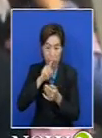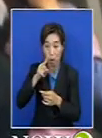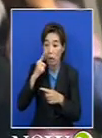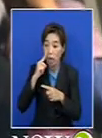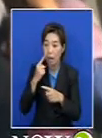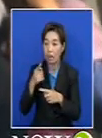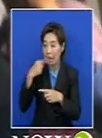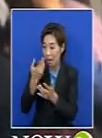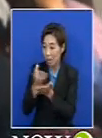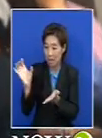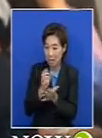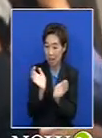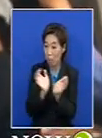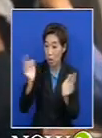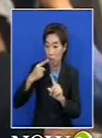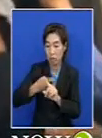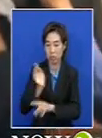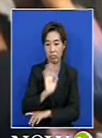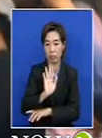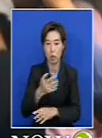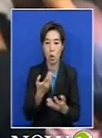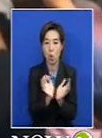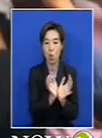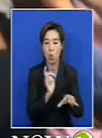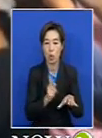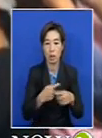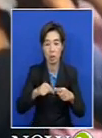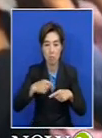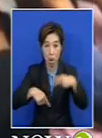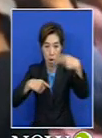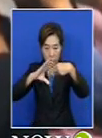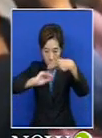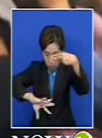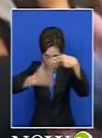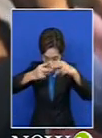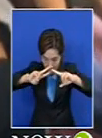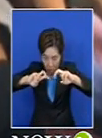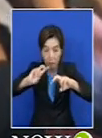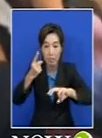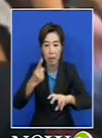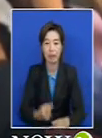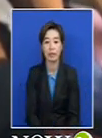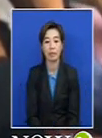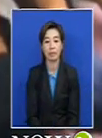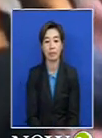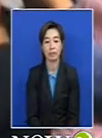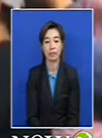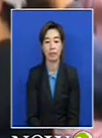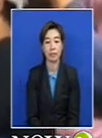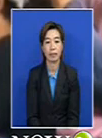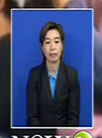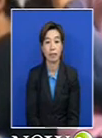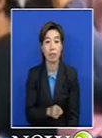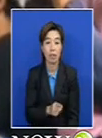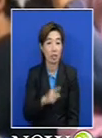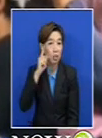ค่ะแล้วก็เจ้าหน้าที่เนี่ยก็นำกล้องวงจรปิดไปตรวจสอบเพื่อหาสาเหตุอีกครั้งนึงค่ะส่วนทาง